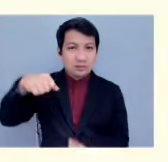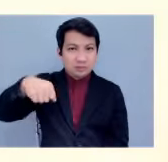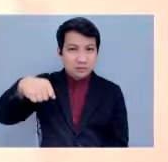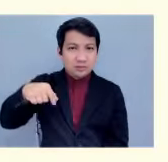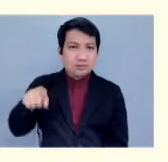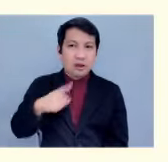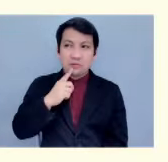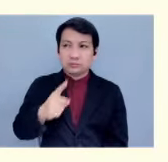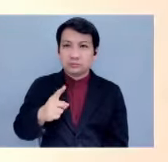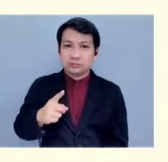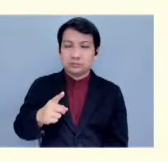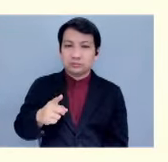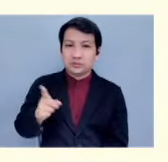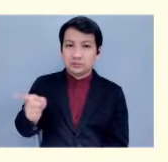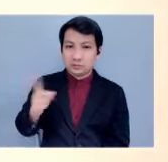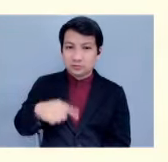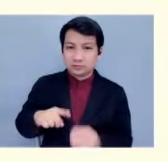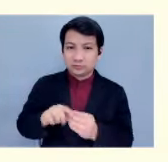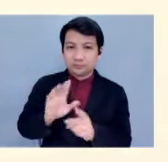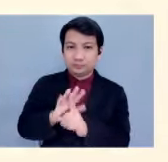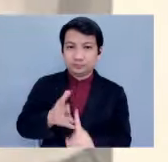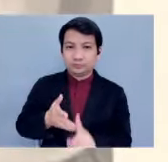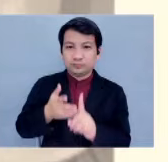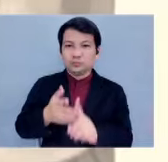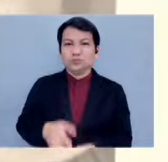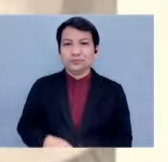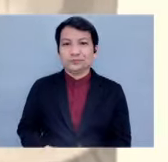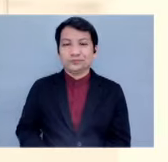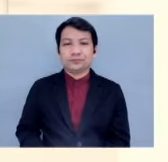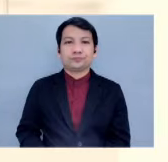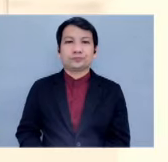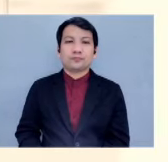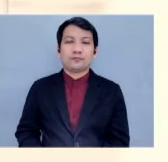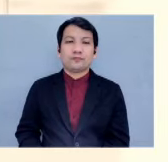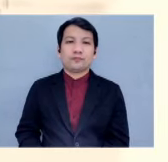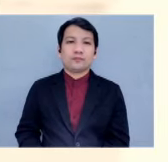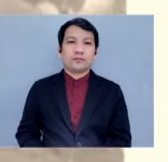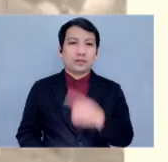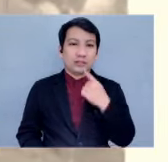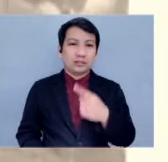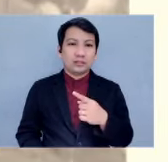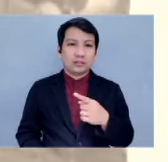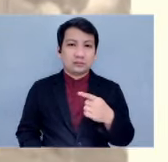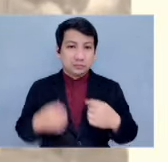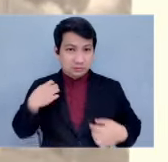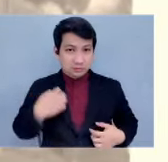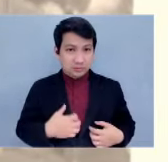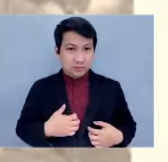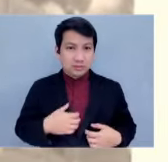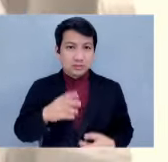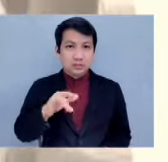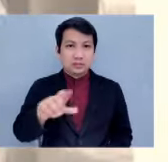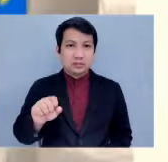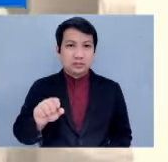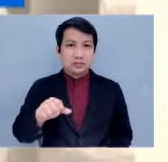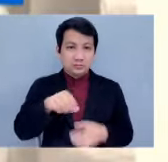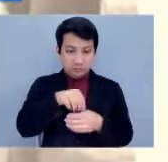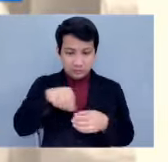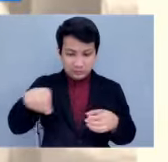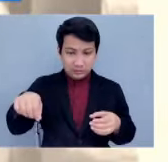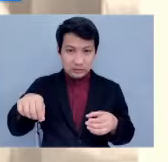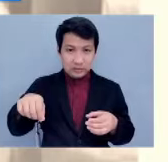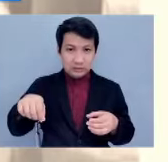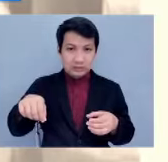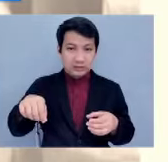pumatok online ang kanyang negosyo. Mabenta ang mini-sling bags at sling bags with zipper. Bukod sa kitang